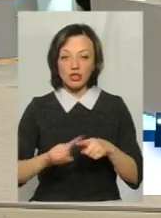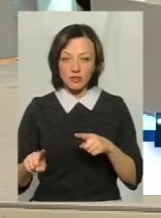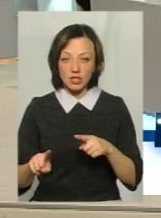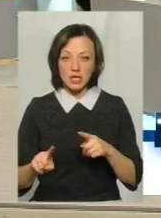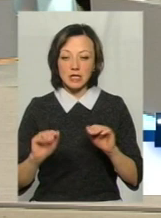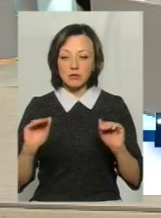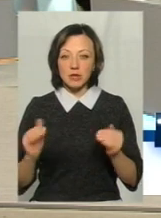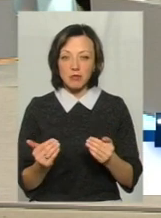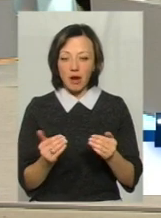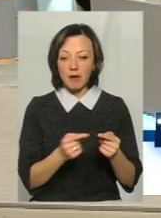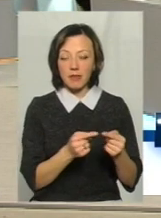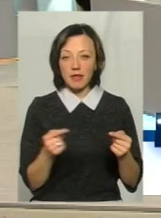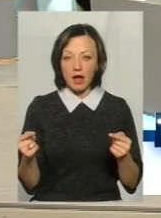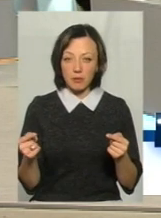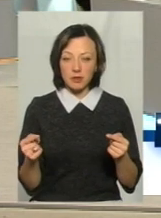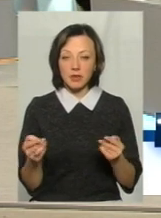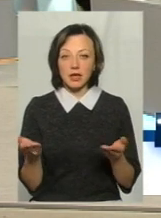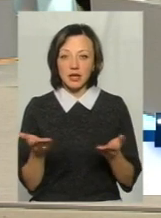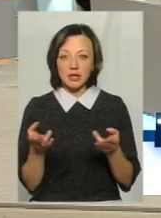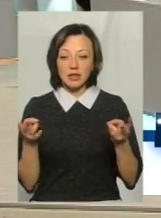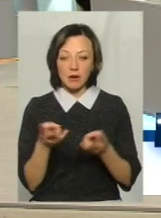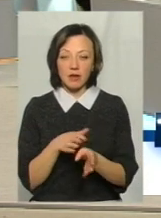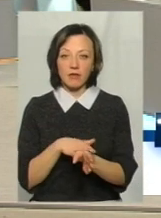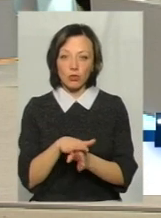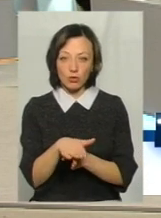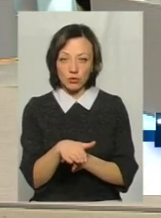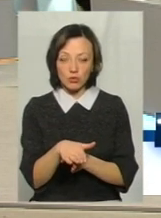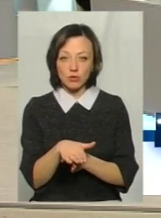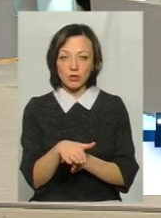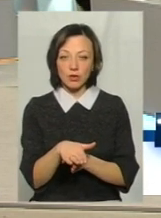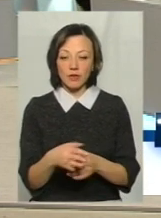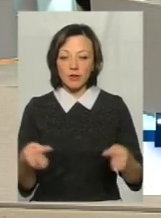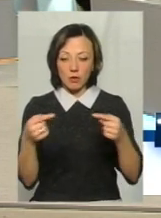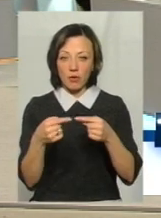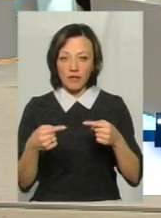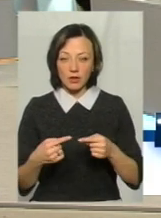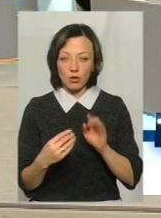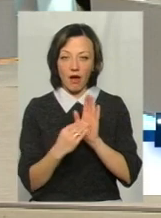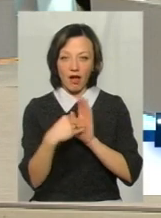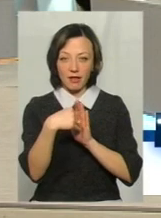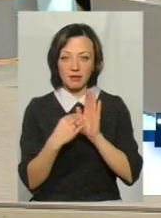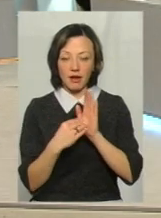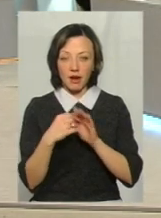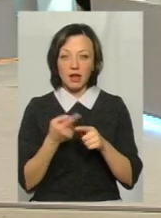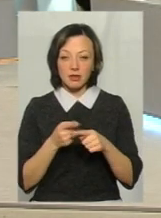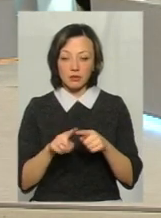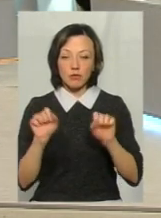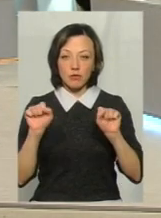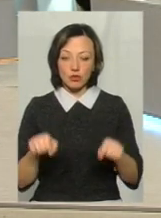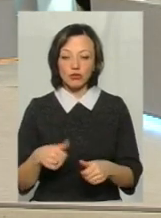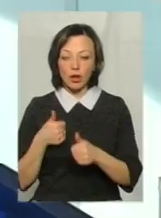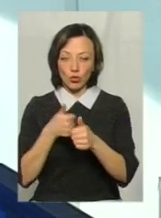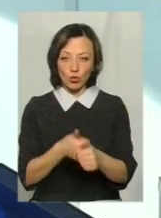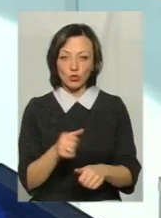з мінімальними термінами, яких треба дотримуватися відповідно того календаря. І таким чином можна